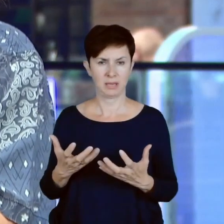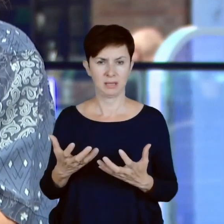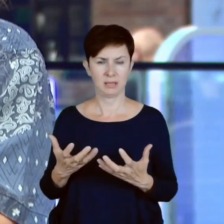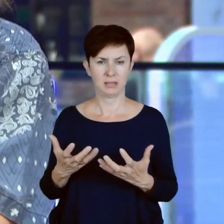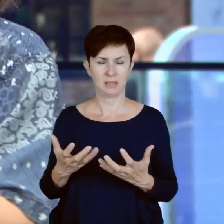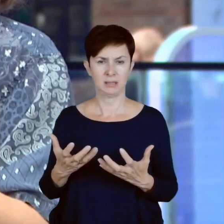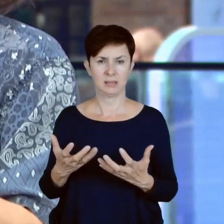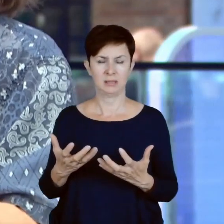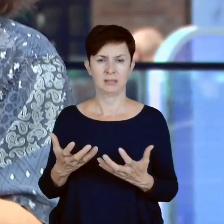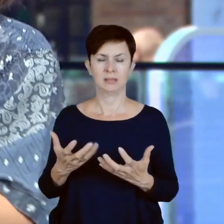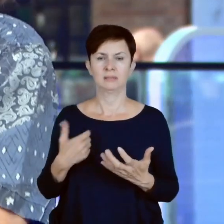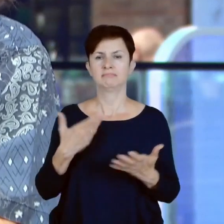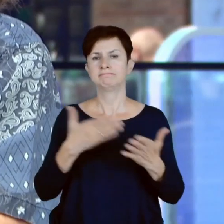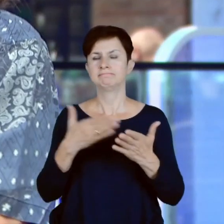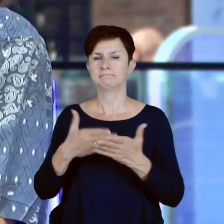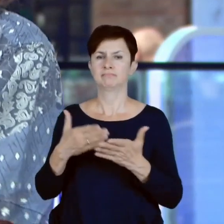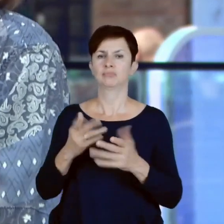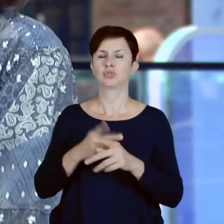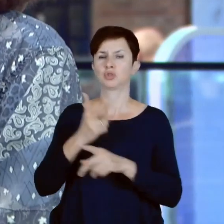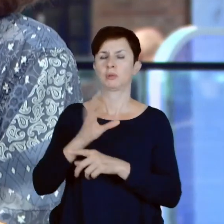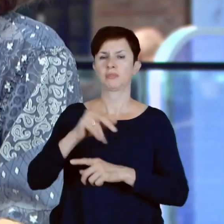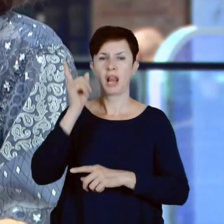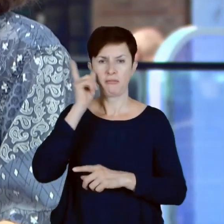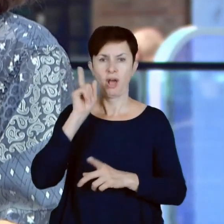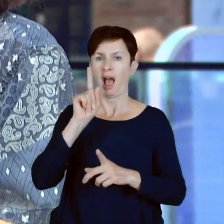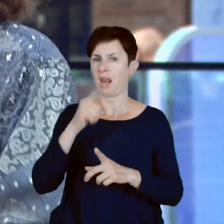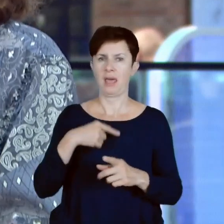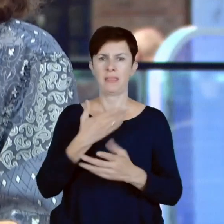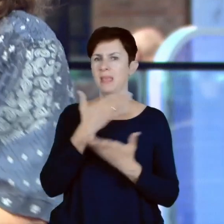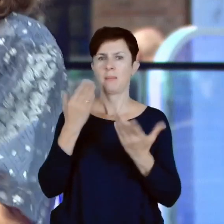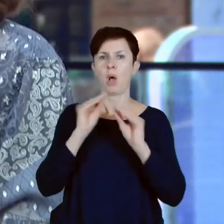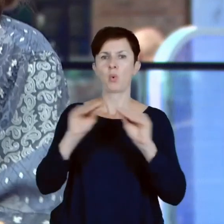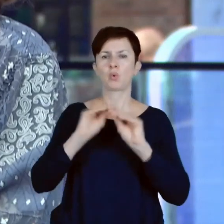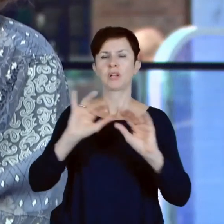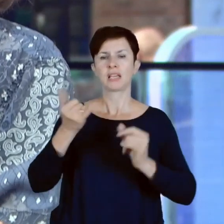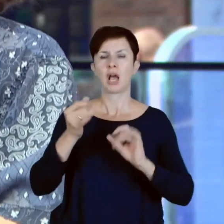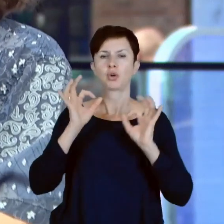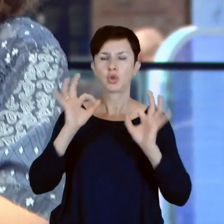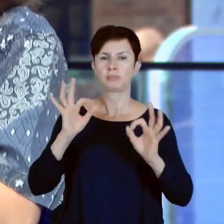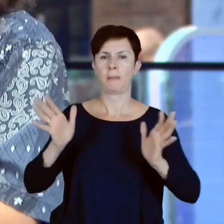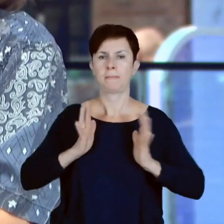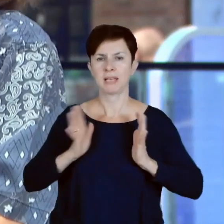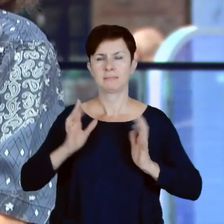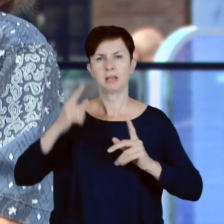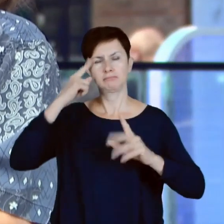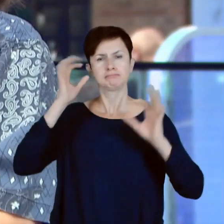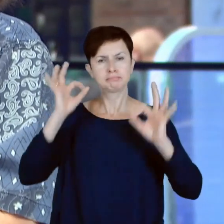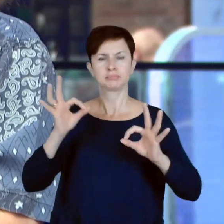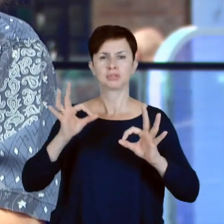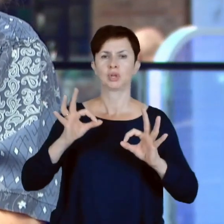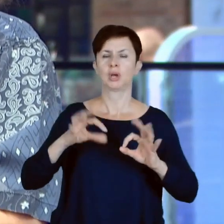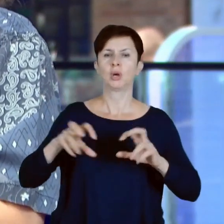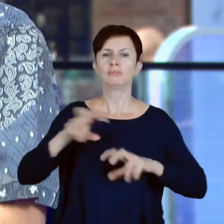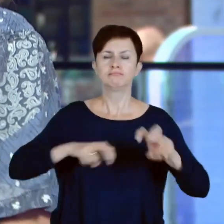w szkołach, a nie uczymy się tego, jak bezpiecznie i rozsądnie korzystać z tej technologii i zrozumieć, dlaczego to w ogóle mogłoby mieć sens, żeby nie